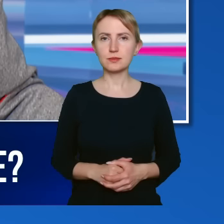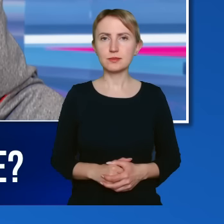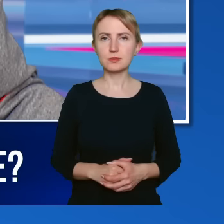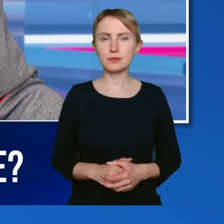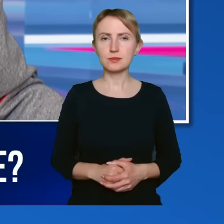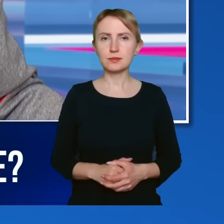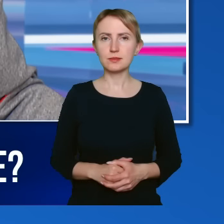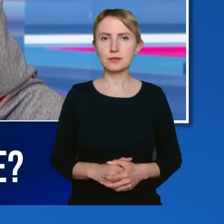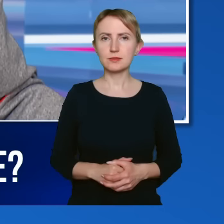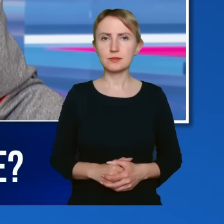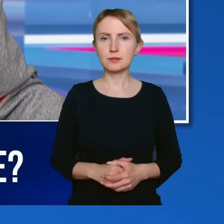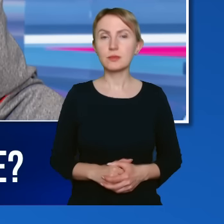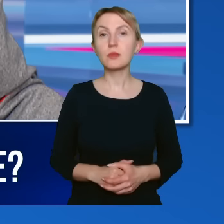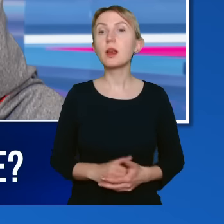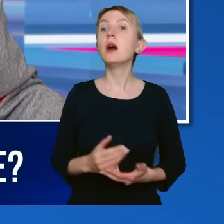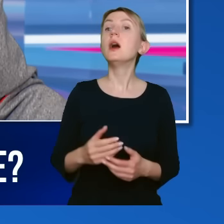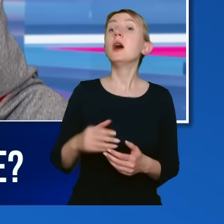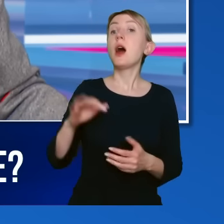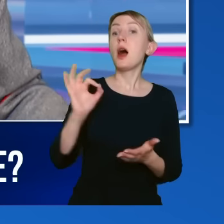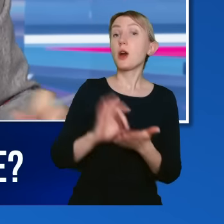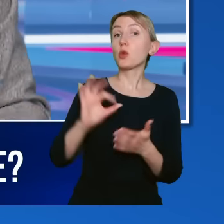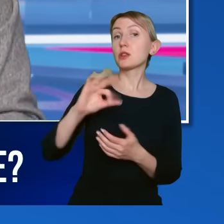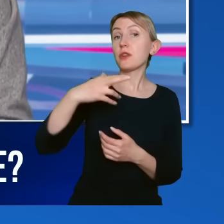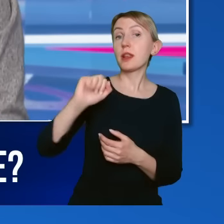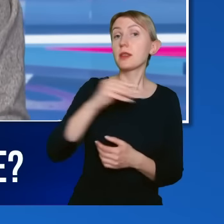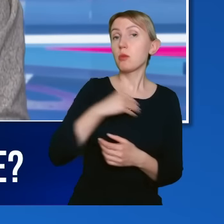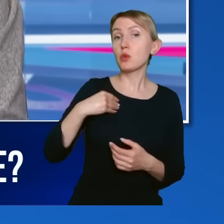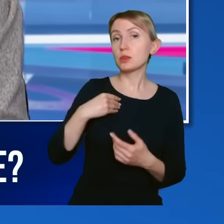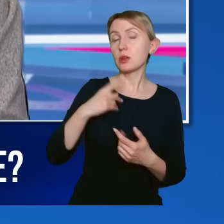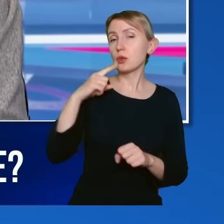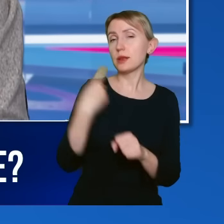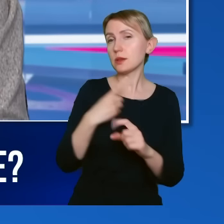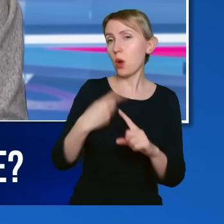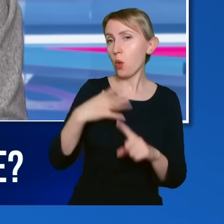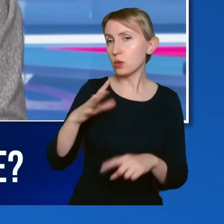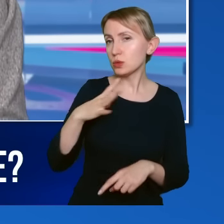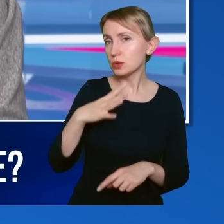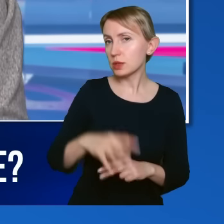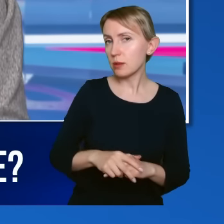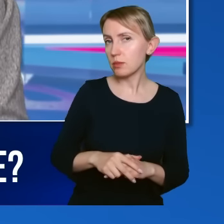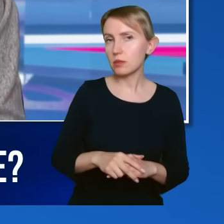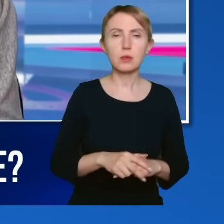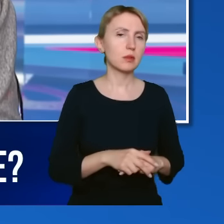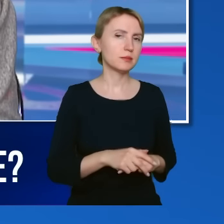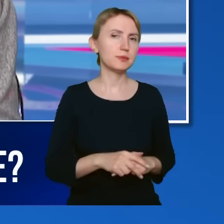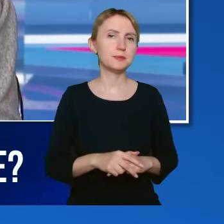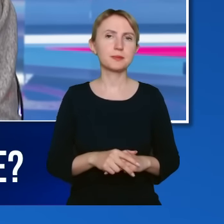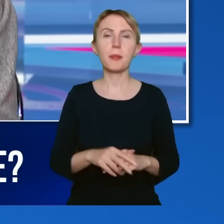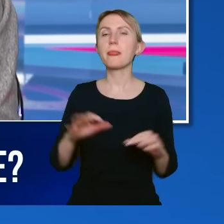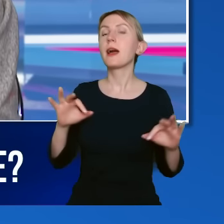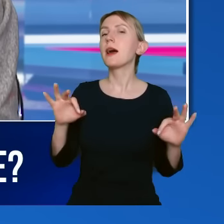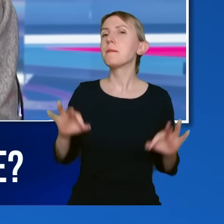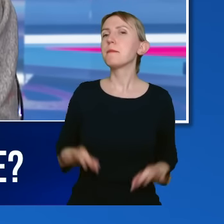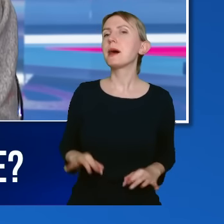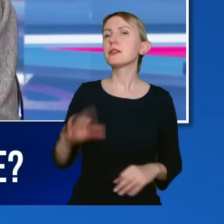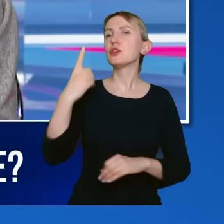źle pan celuje, bo akurat środowisko suwerennej Polski twarde stanowisko w tym zakresie miał od początku. Ale byliście koalicjantem. I pan